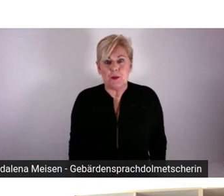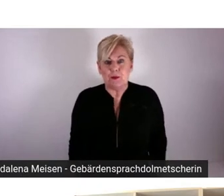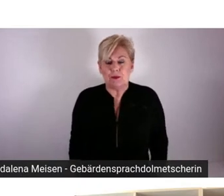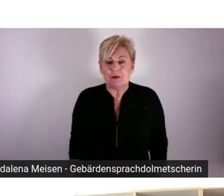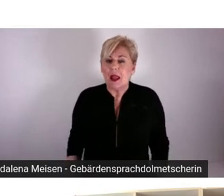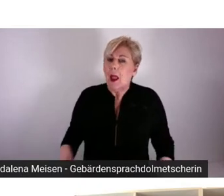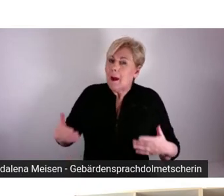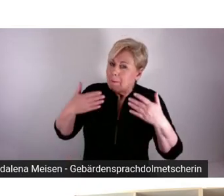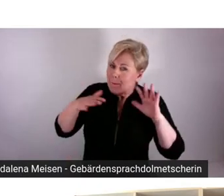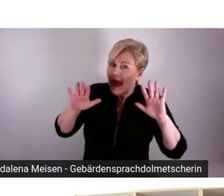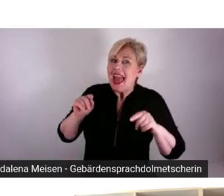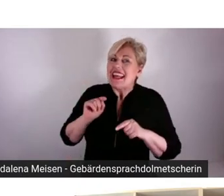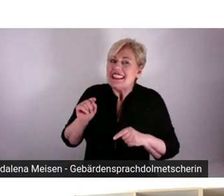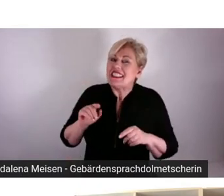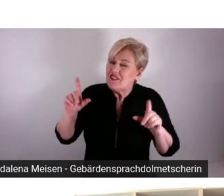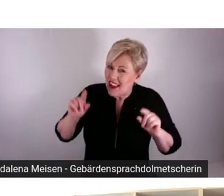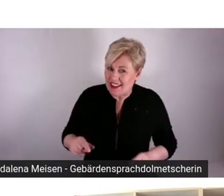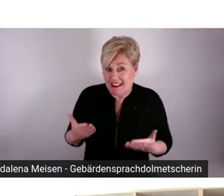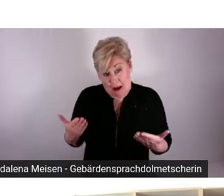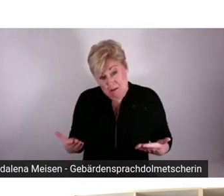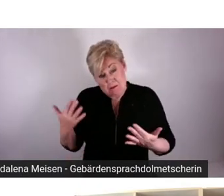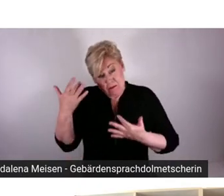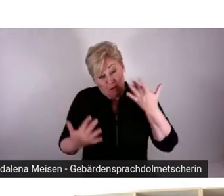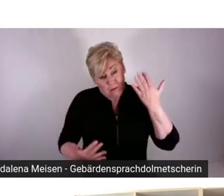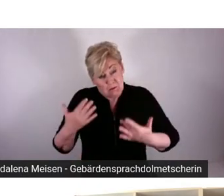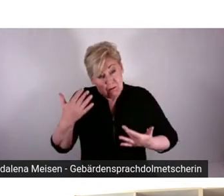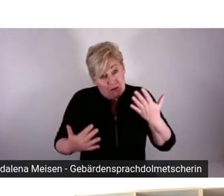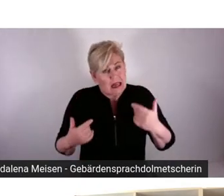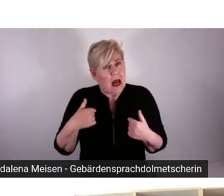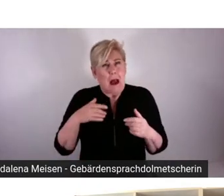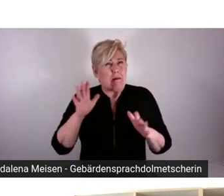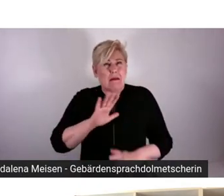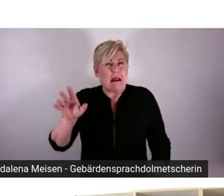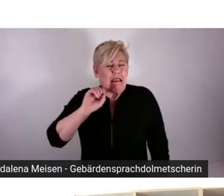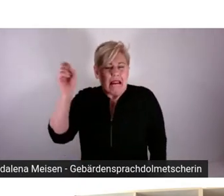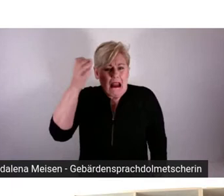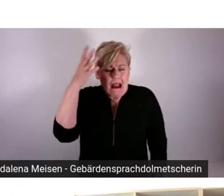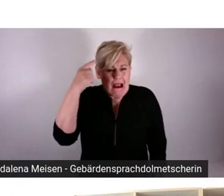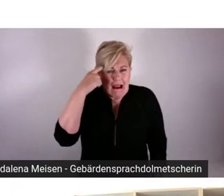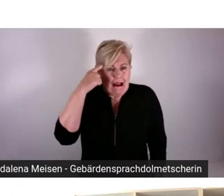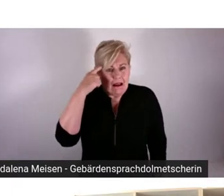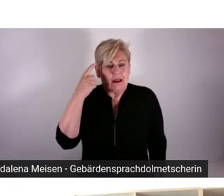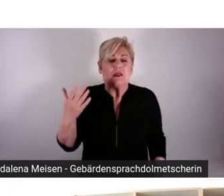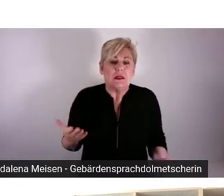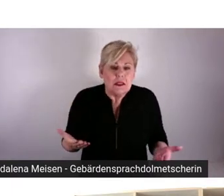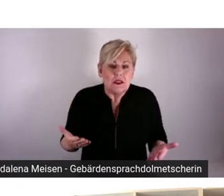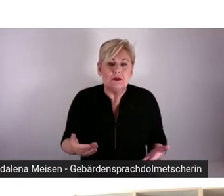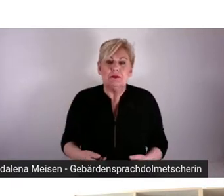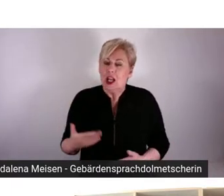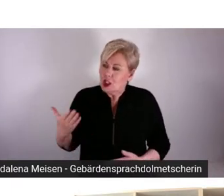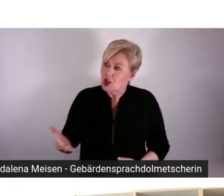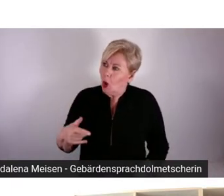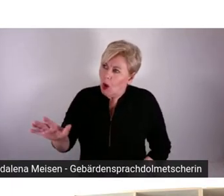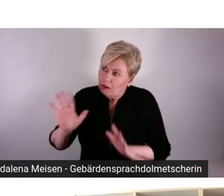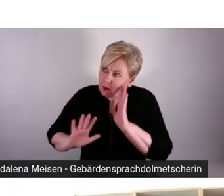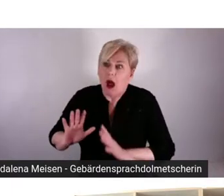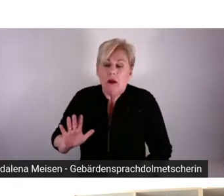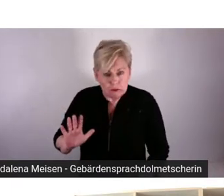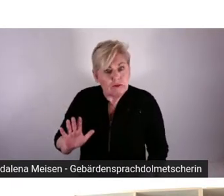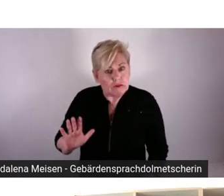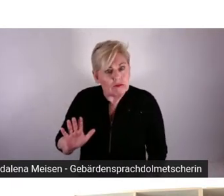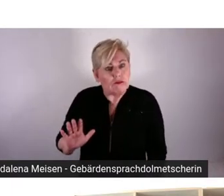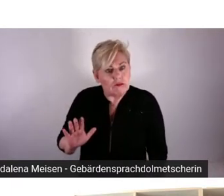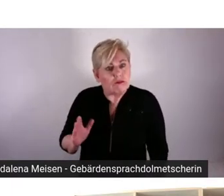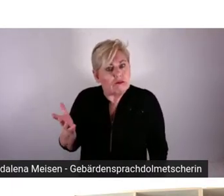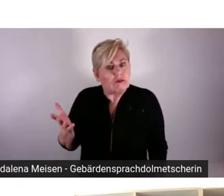Mehr ist weniger ist so eine Arithmetik, die mir nicht immer eingeleuchtet hat, aber aus Ihrem Mund klingt das natürlich überzeugend. Ich weiß